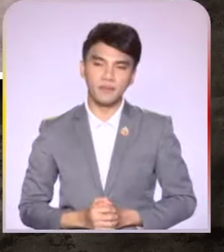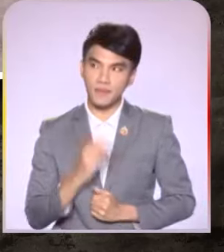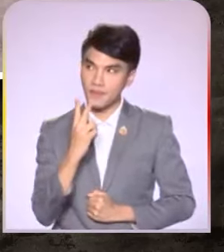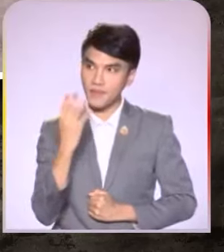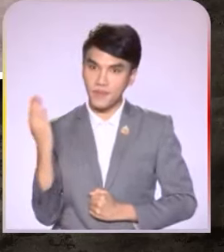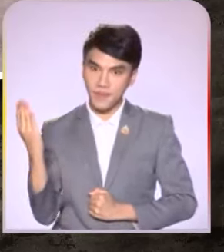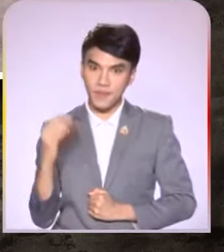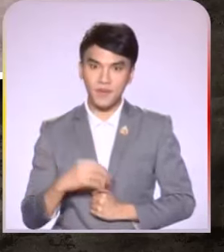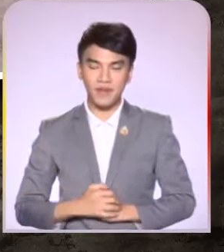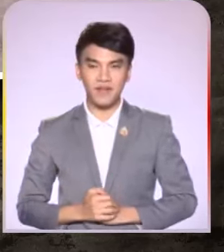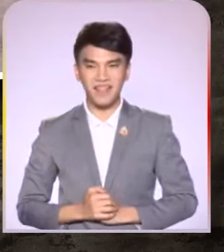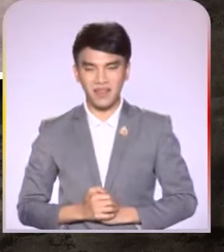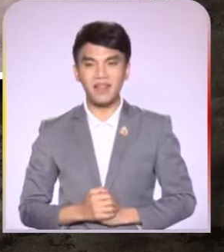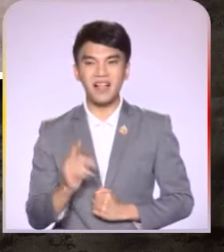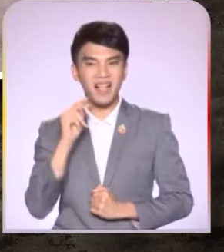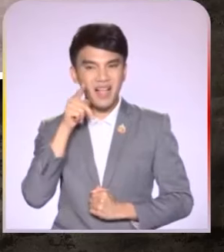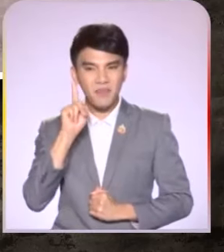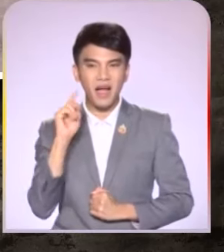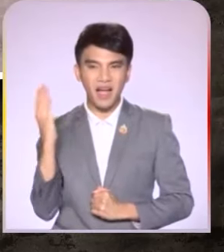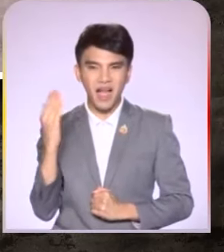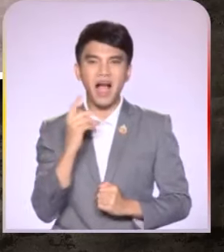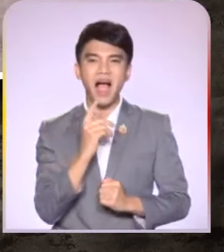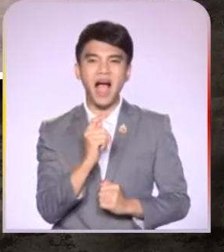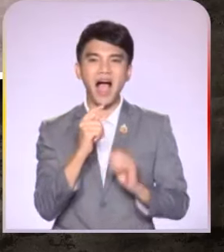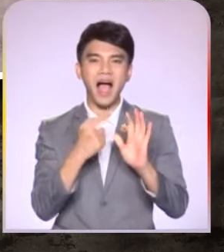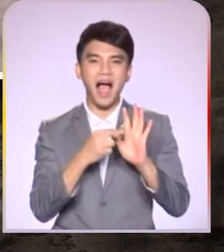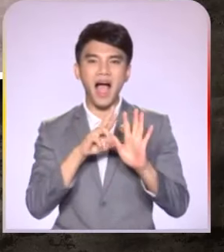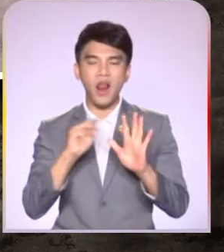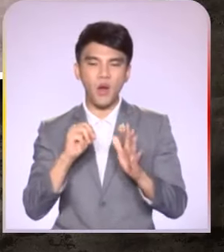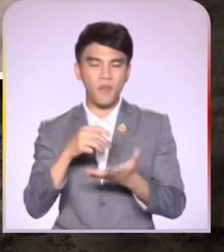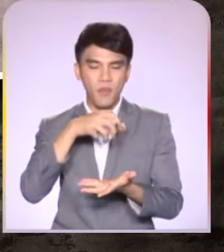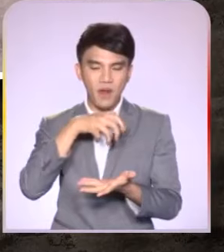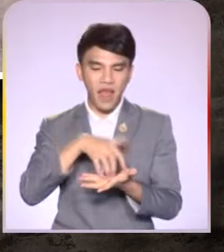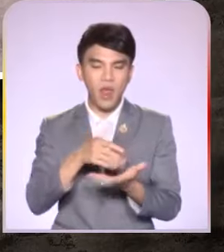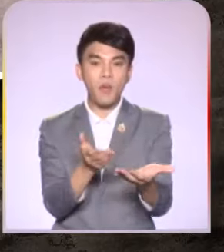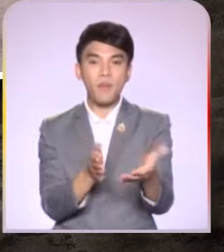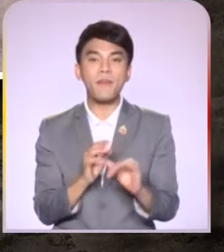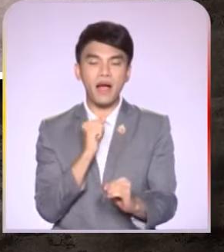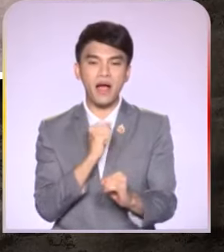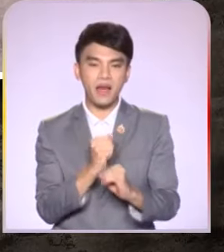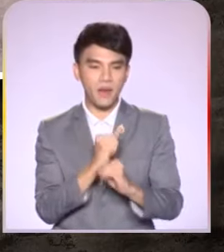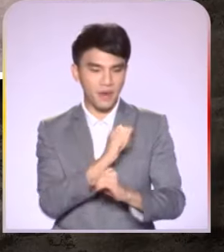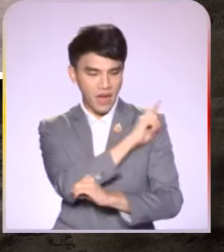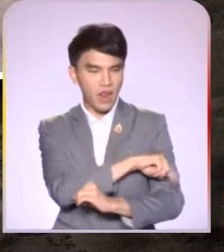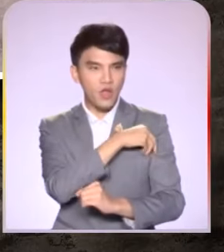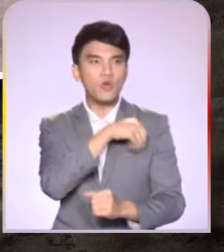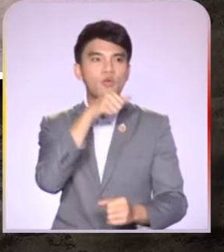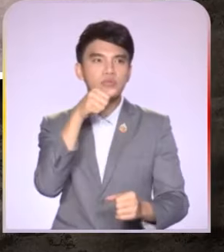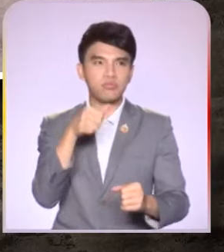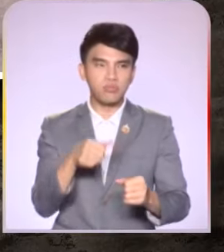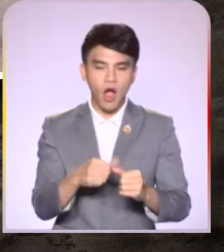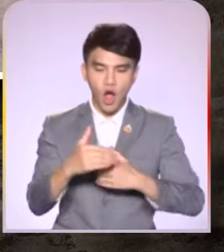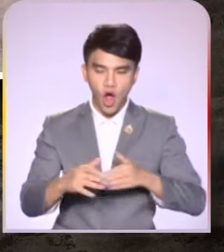ผู้ชม ดูผู้ชมดูแผลคือคุณป้าคนนี้ชื่อว่าป้าอารมณ์ป้าเนี่ยเขาบอกว่าป้าเป็นแม่บ้านอยู่ที่โรงพยาบาลเด็กแห่งหนึ่งแล้วก็เ